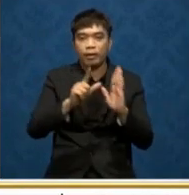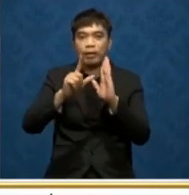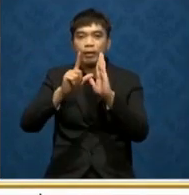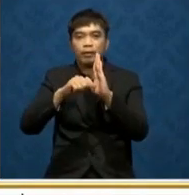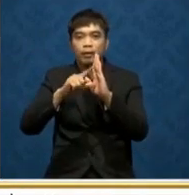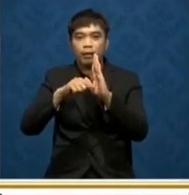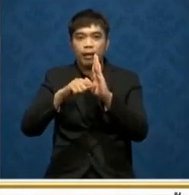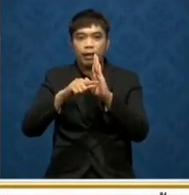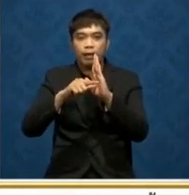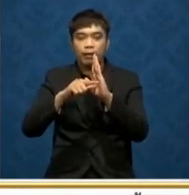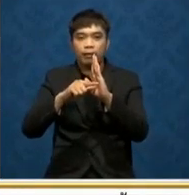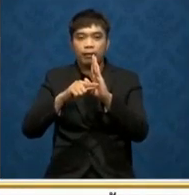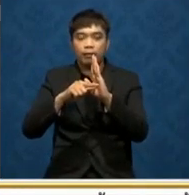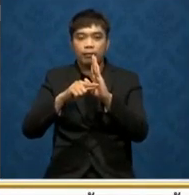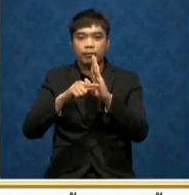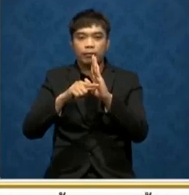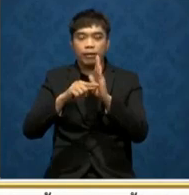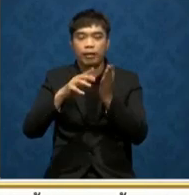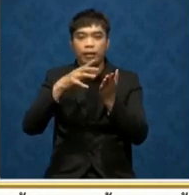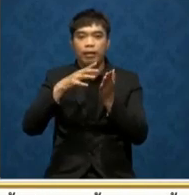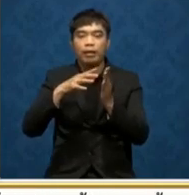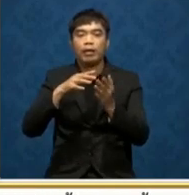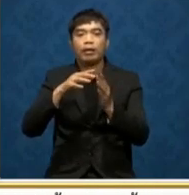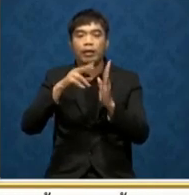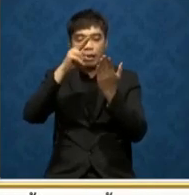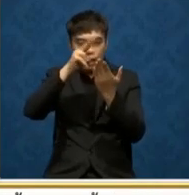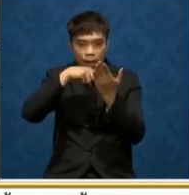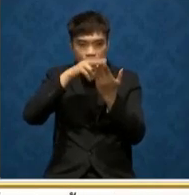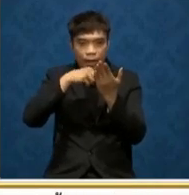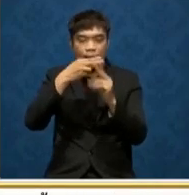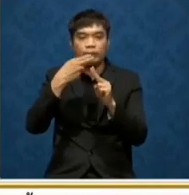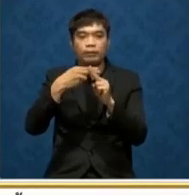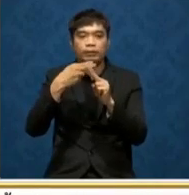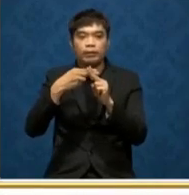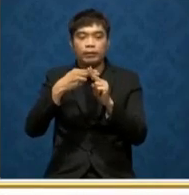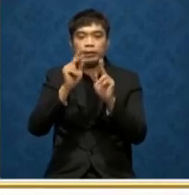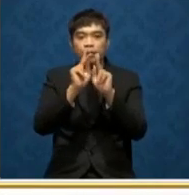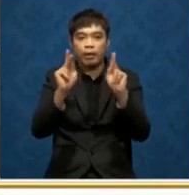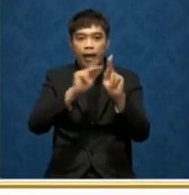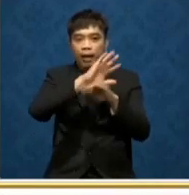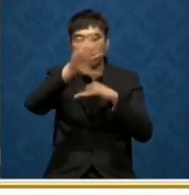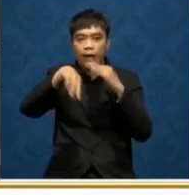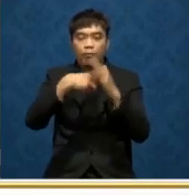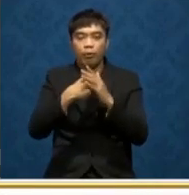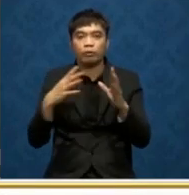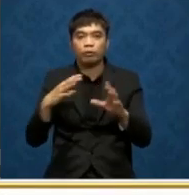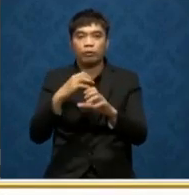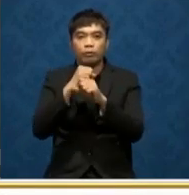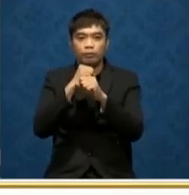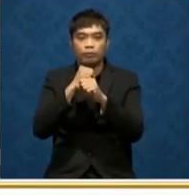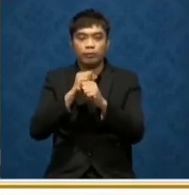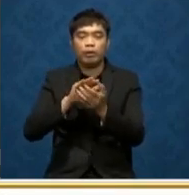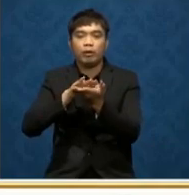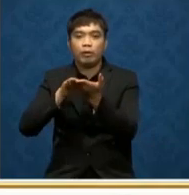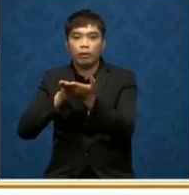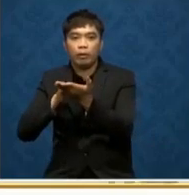เลขาธิการนะครับอ่านรายชื่อกรรมธิการครับ ท่านประธานครับขออนุญา